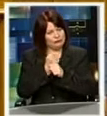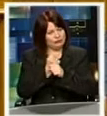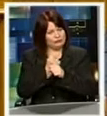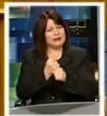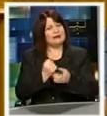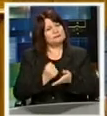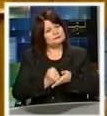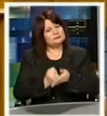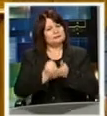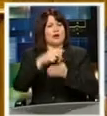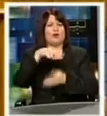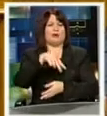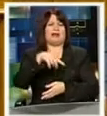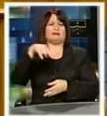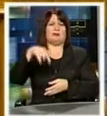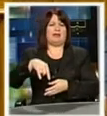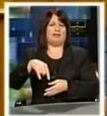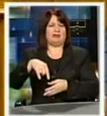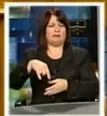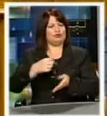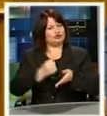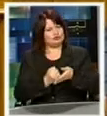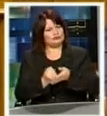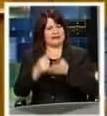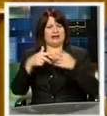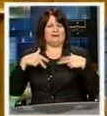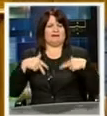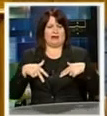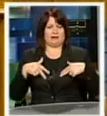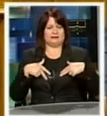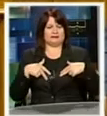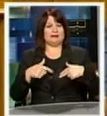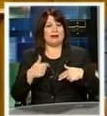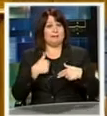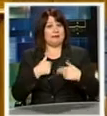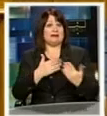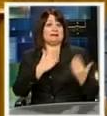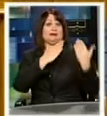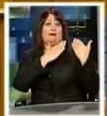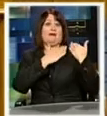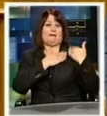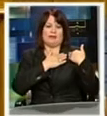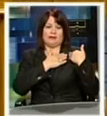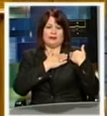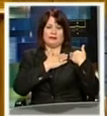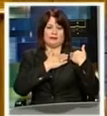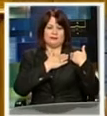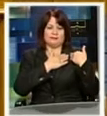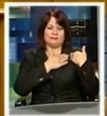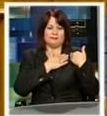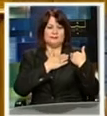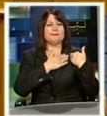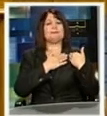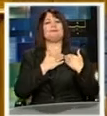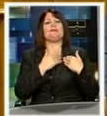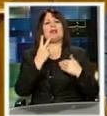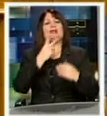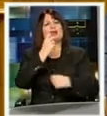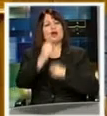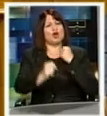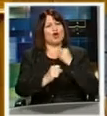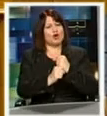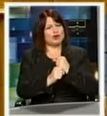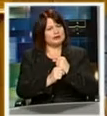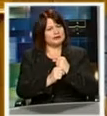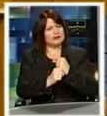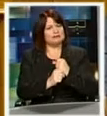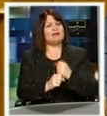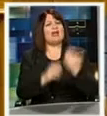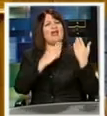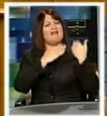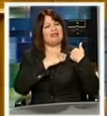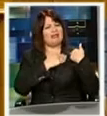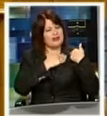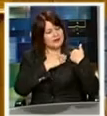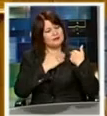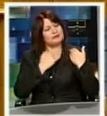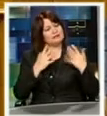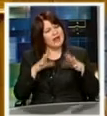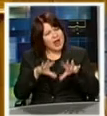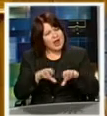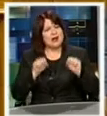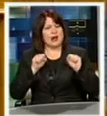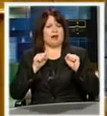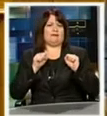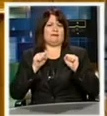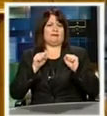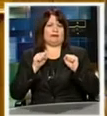κυβέρνηση του Λουκά Παπαδήμου. Εμείς αναλαμβάνουμε, όπως πράξαμε καθαρά και αυτά τα δύο χρόνια, τις ευθύνες μας ενώπιον του